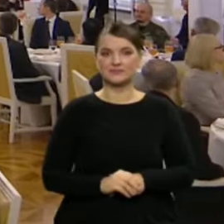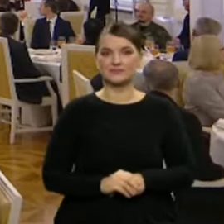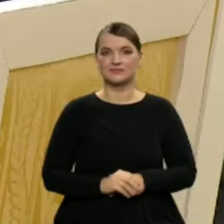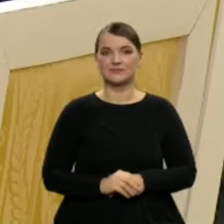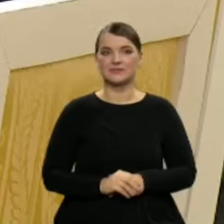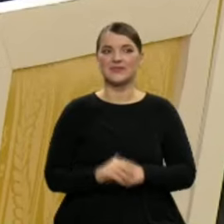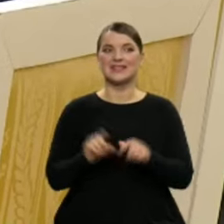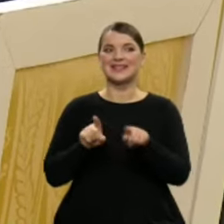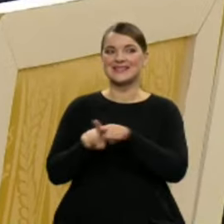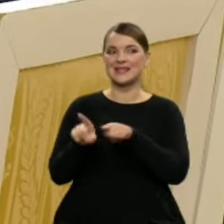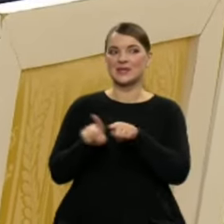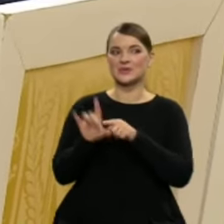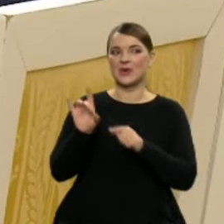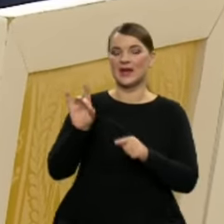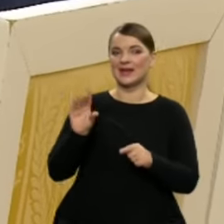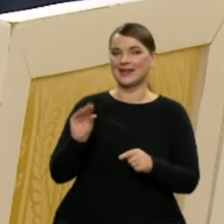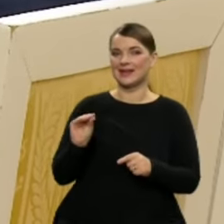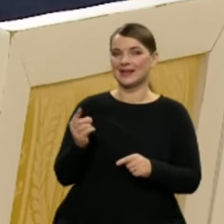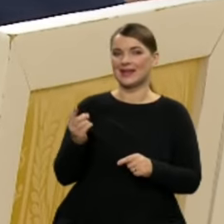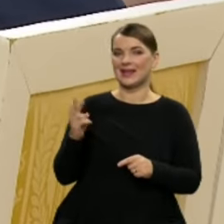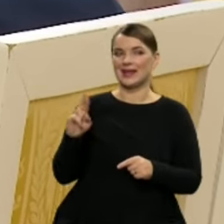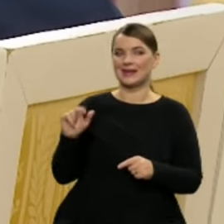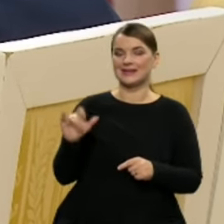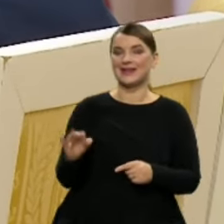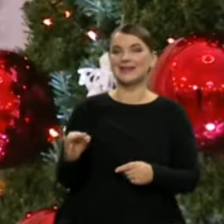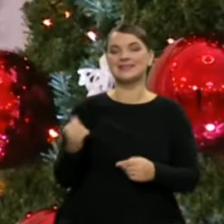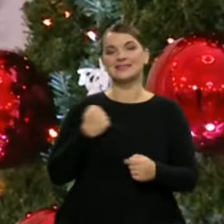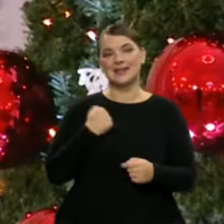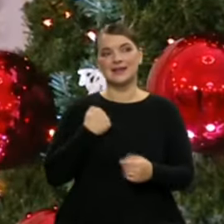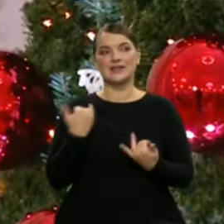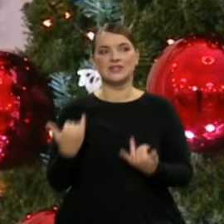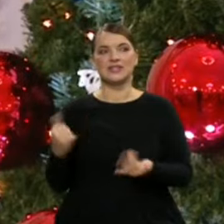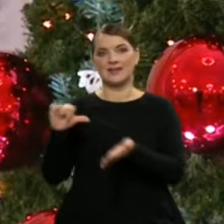ir sesė Gerda, kurios dėja šiandien nėra.